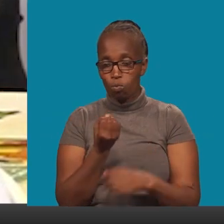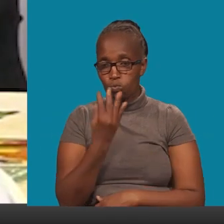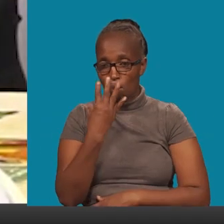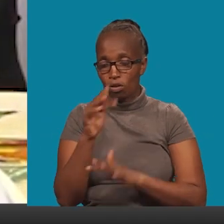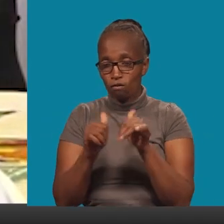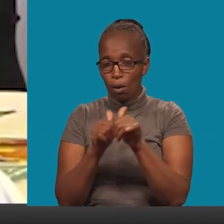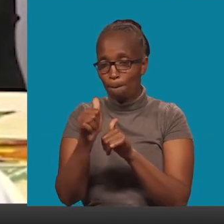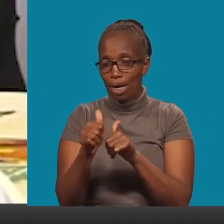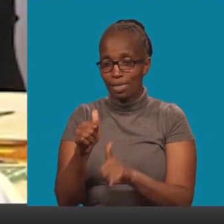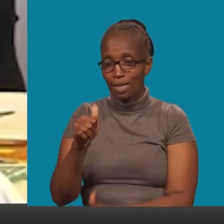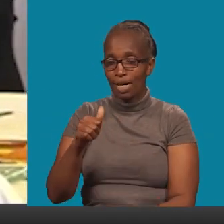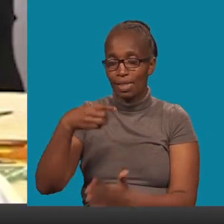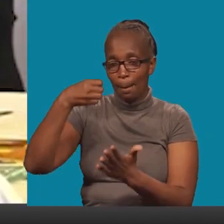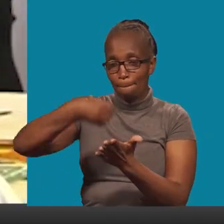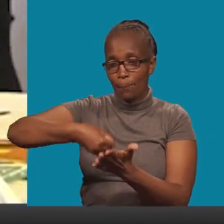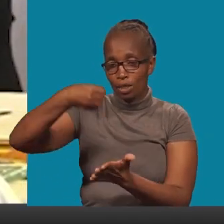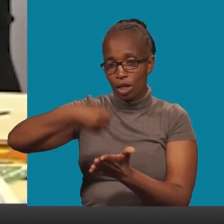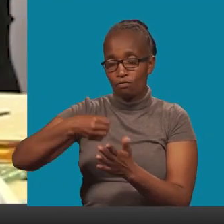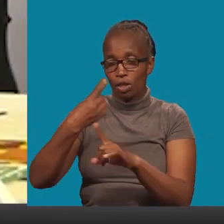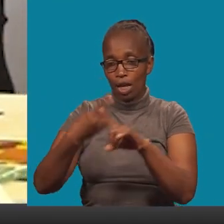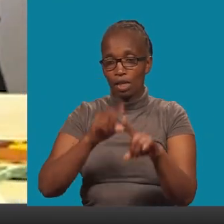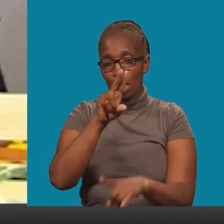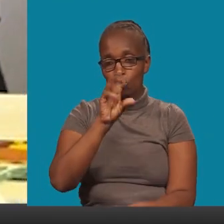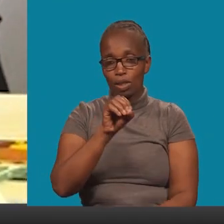Joto la kupitishwa kwa mswada wa kifedha wa mwaka